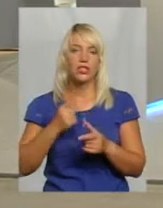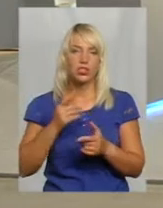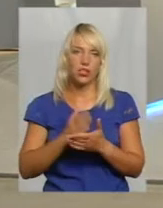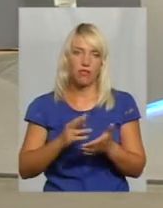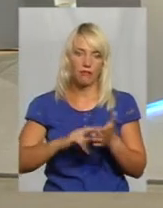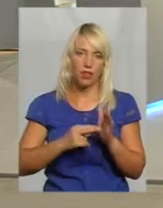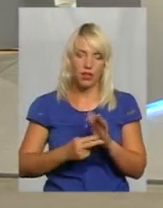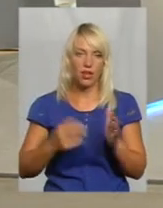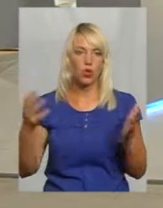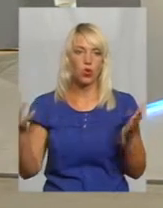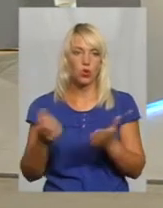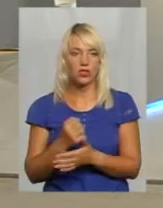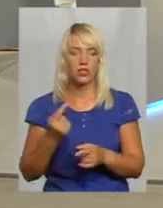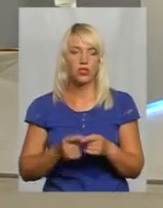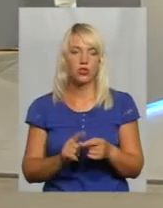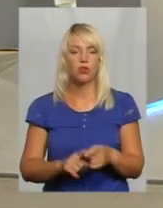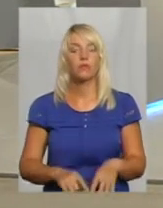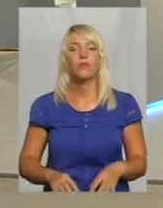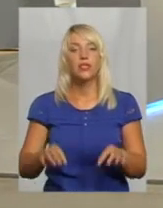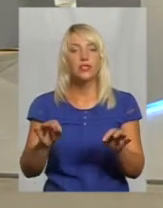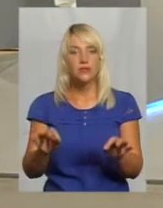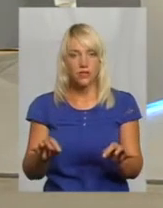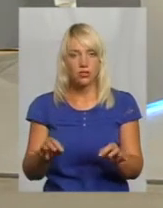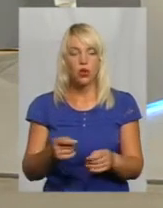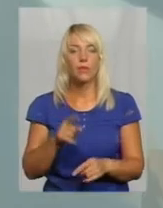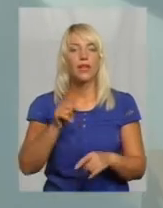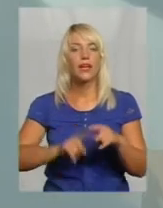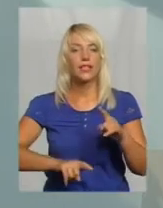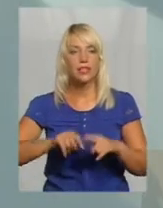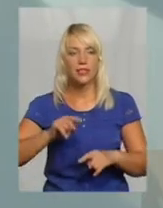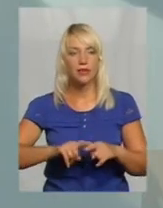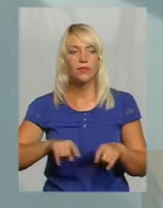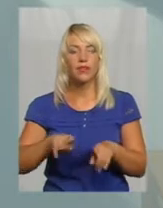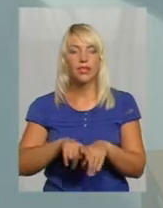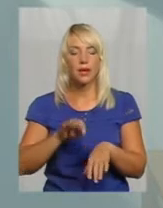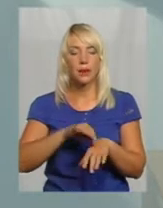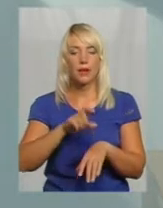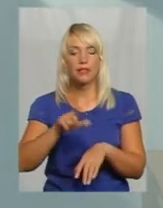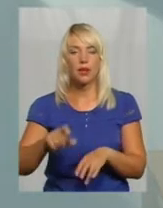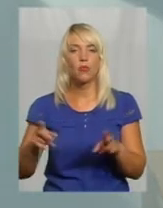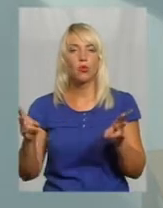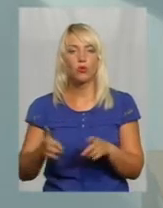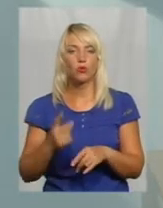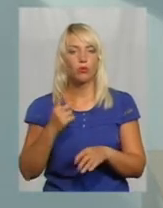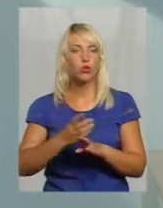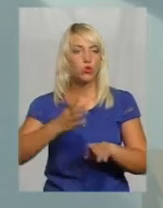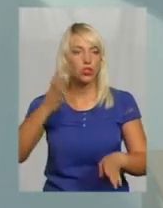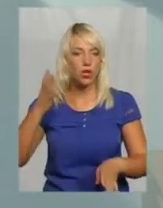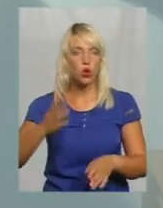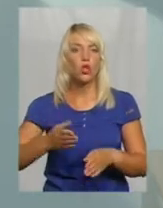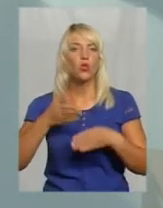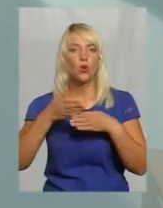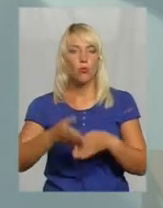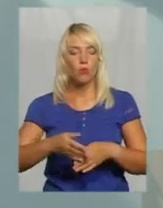от досягти цього? Ну, звісно, рідні таких пацієнтів, вони потребують, в першу чергу, звісно,